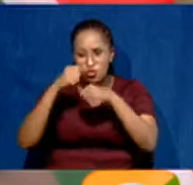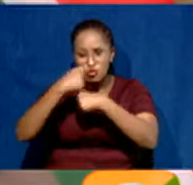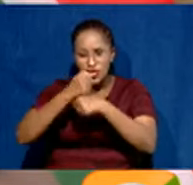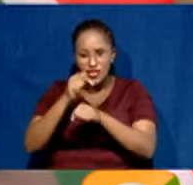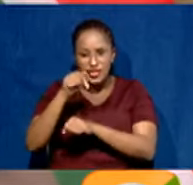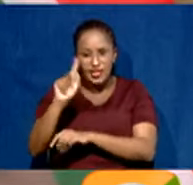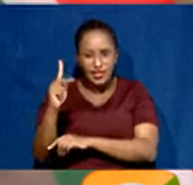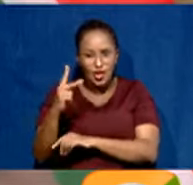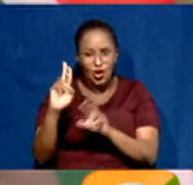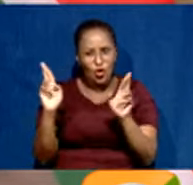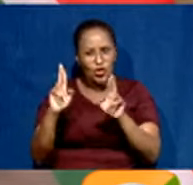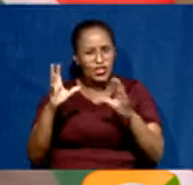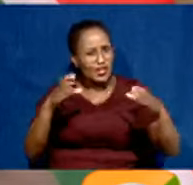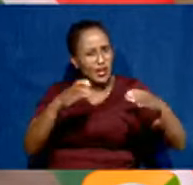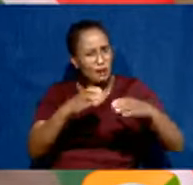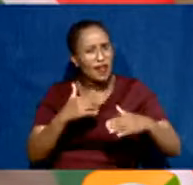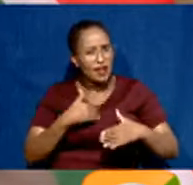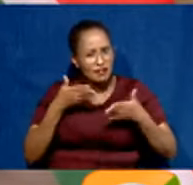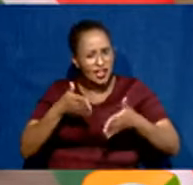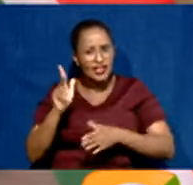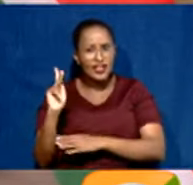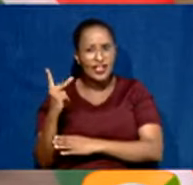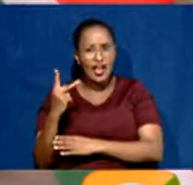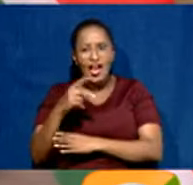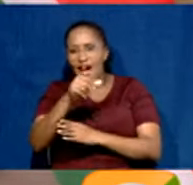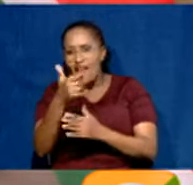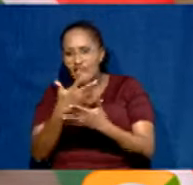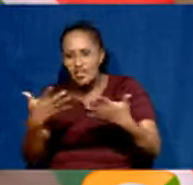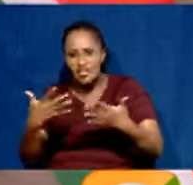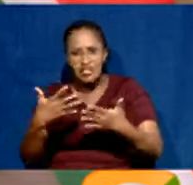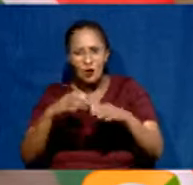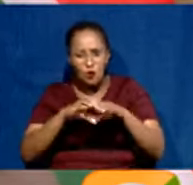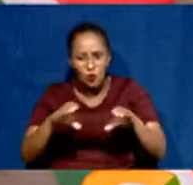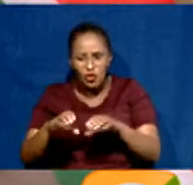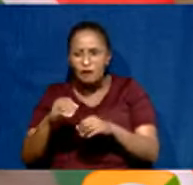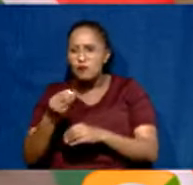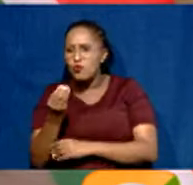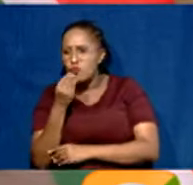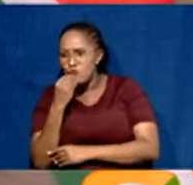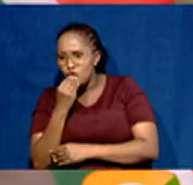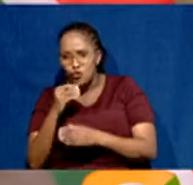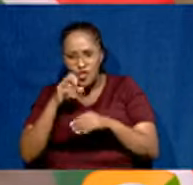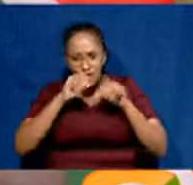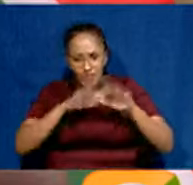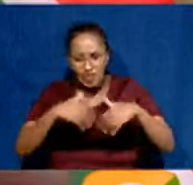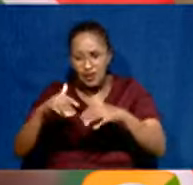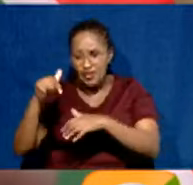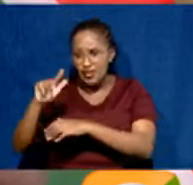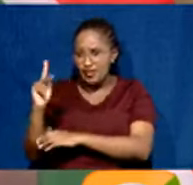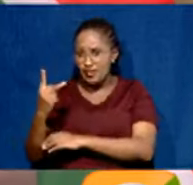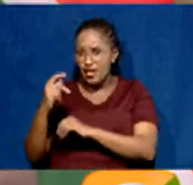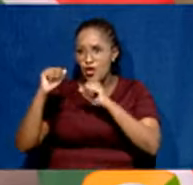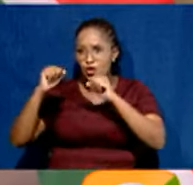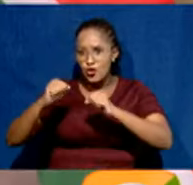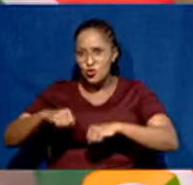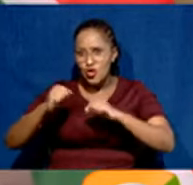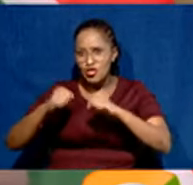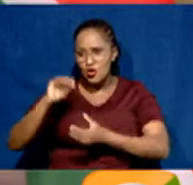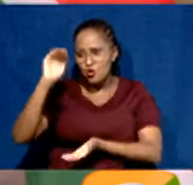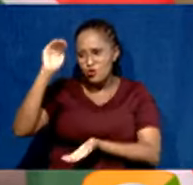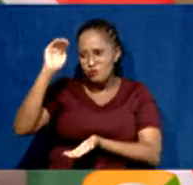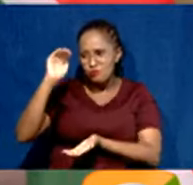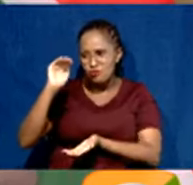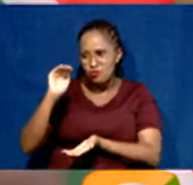kampuni ya kutosha kutengeneza Kenya. Furniture tutatengeneza Kenya. Kwa hivyo, chakula tutazalisha Kenya. Ndio tuweze